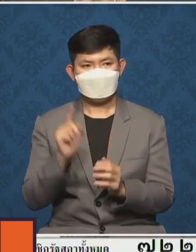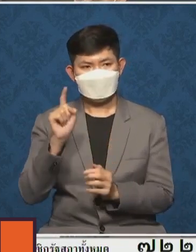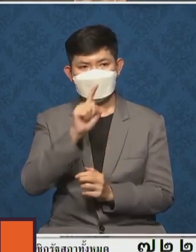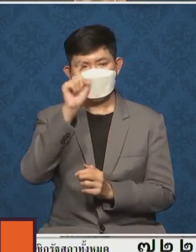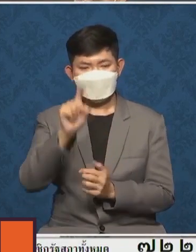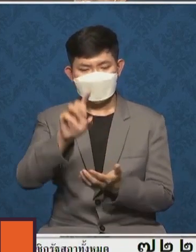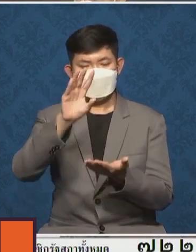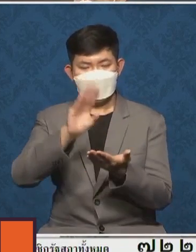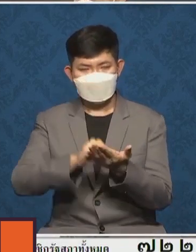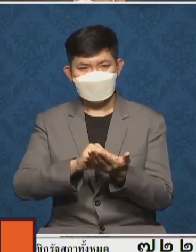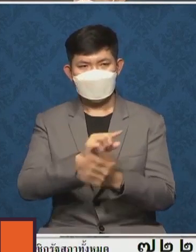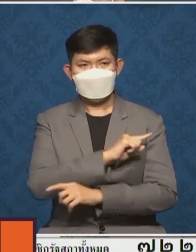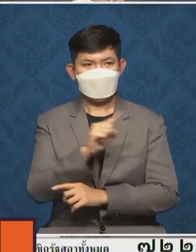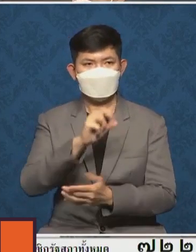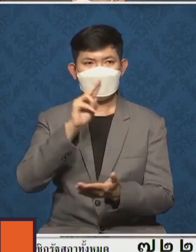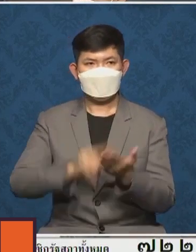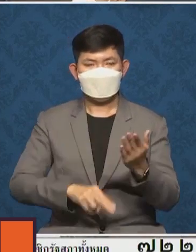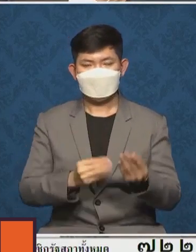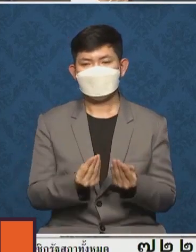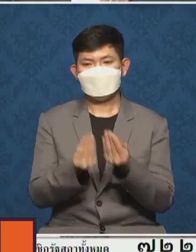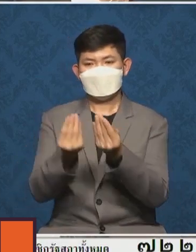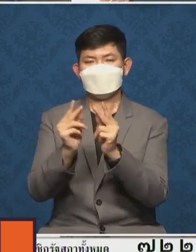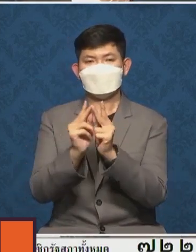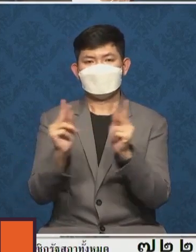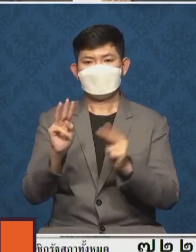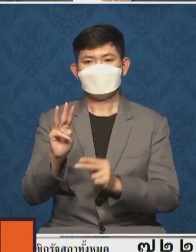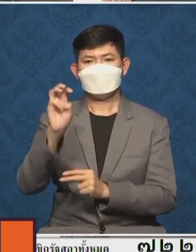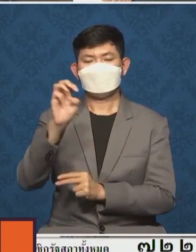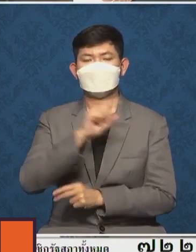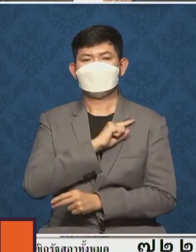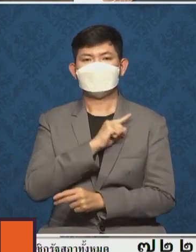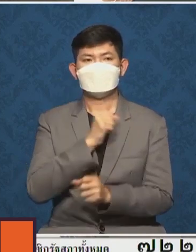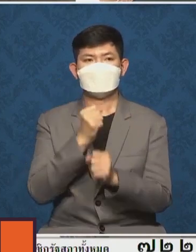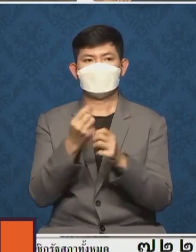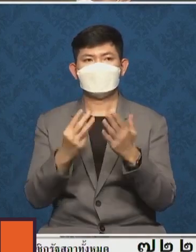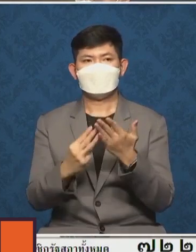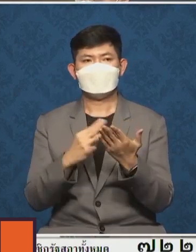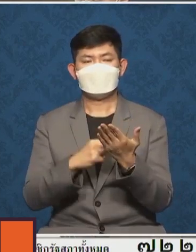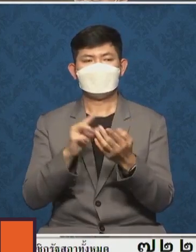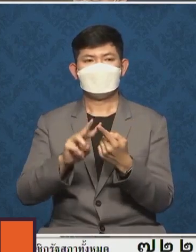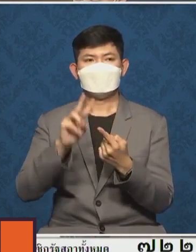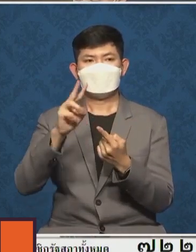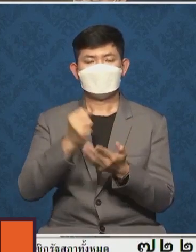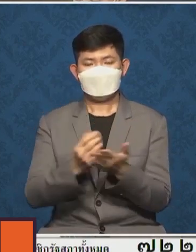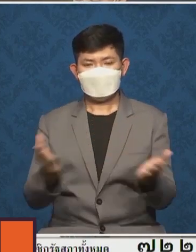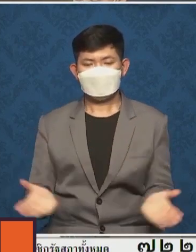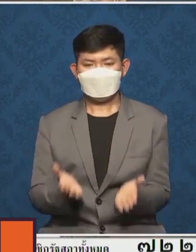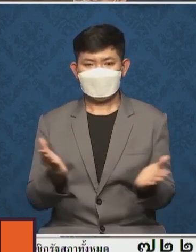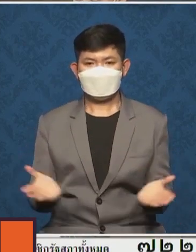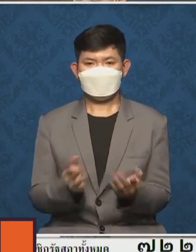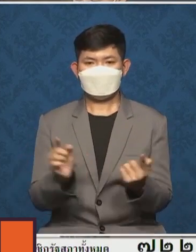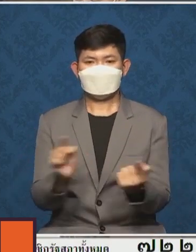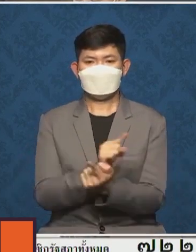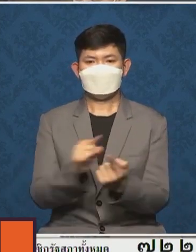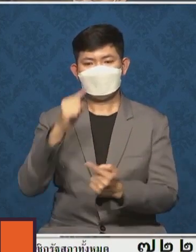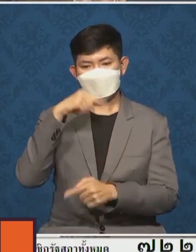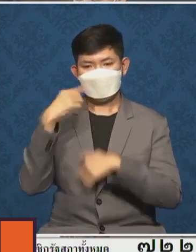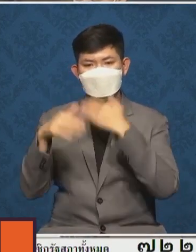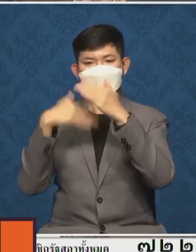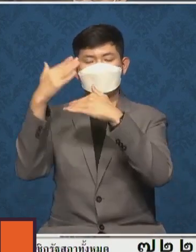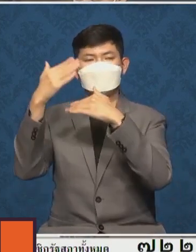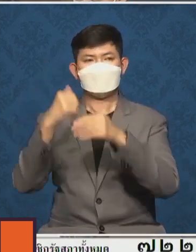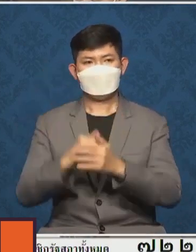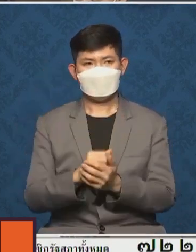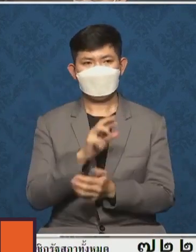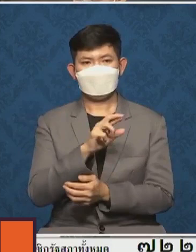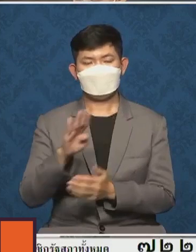ตเกี่ยวกับระบบวันปรับไปยังคณะกรรมการวิสามัญยกร่างในวาระที่2เพื่อผลักดันให้สังคมไทยเดินไปข้างหน้ามีระ